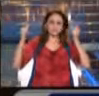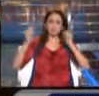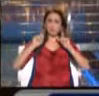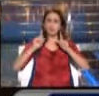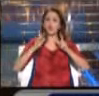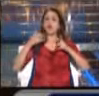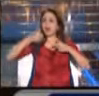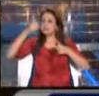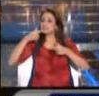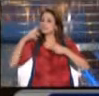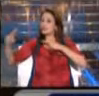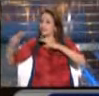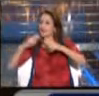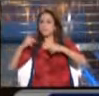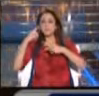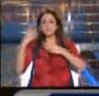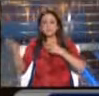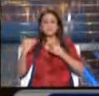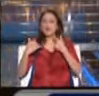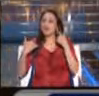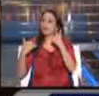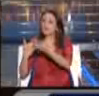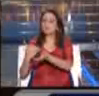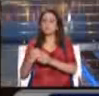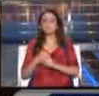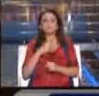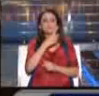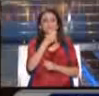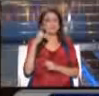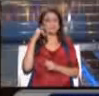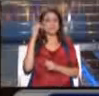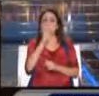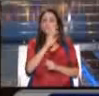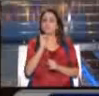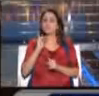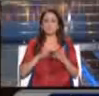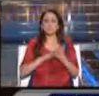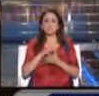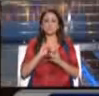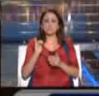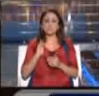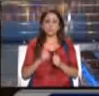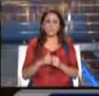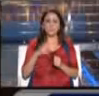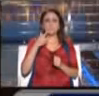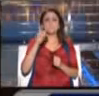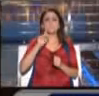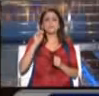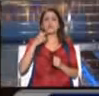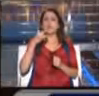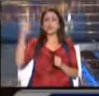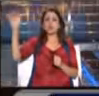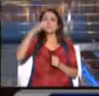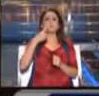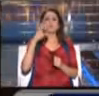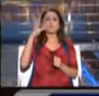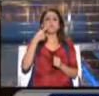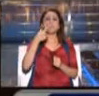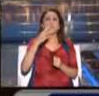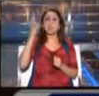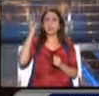هنقعد عشان نتكلم ونسمع بعض. ما عندناش مشكله في العظام، بس ثم الاولاد بيقول لك احنا القصاص او الدم، مفيش حد يقول كده، مفيش